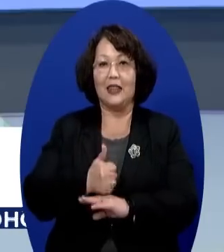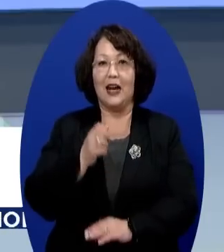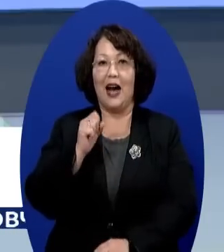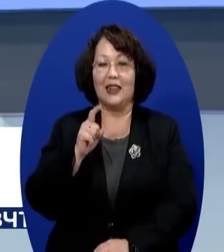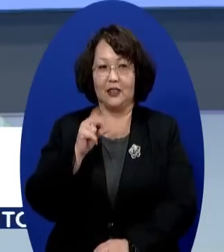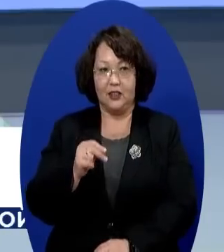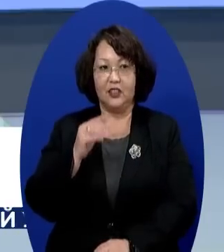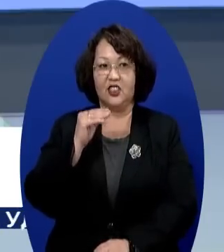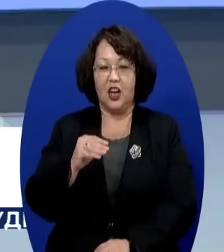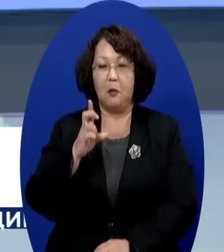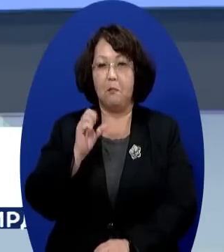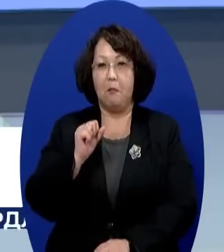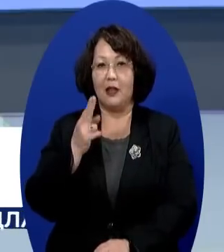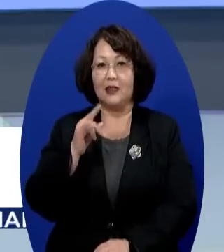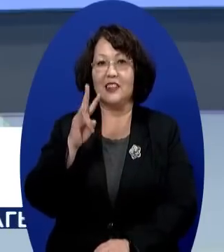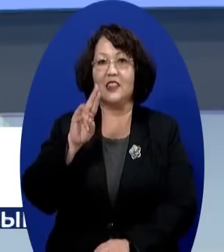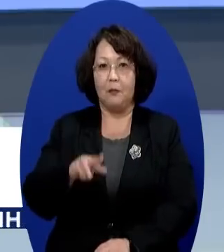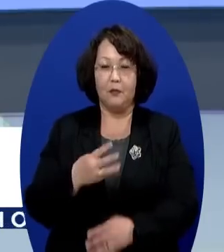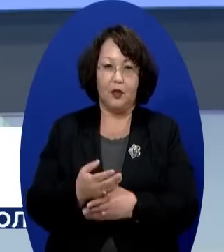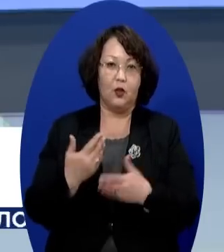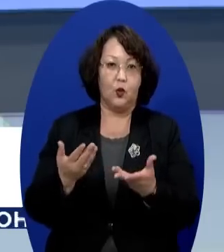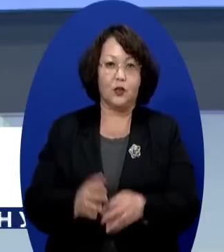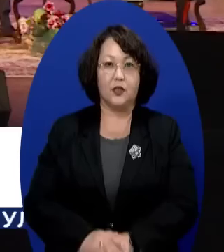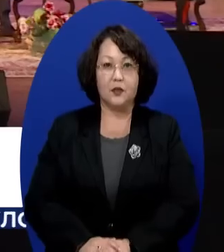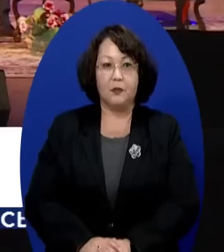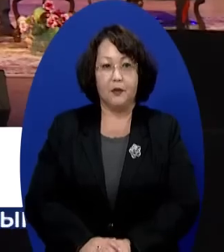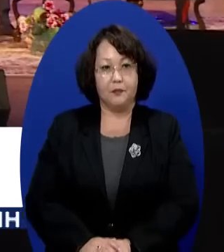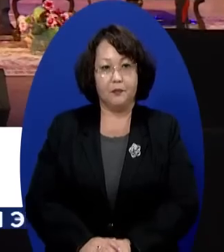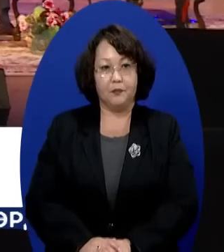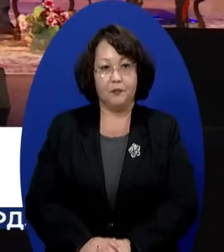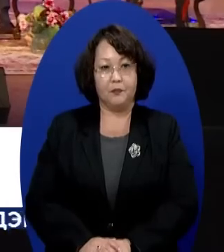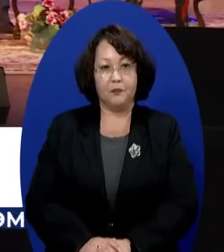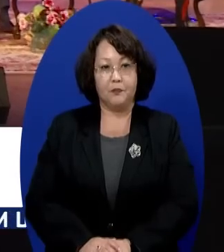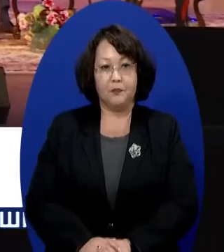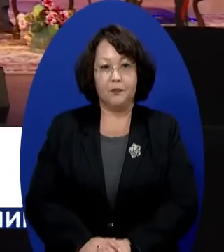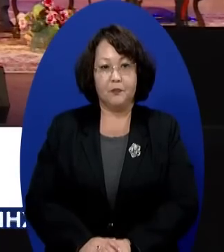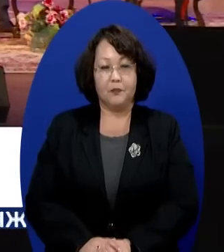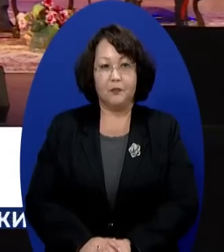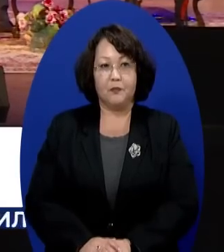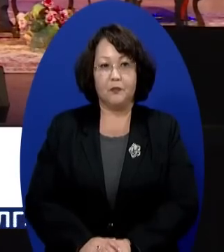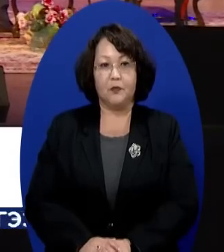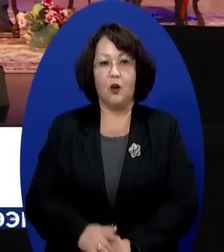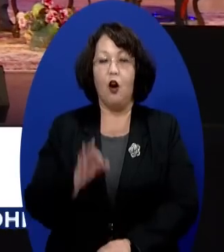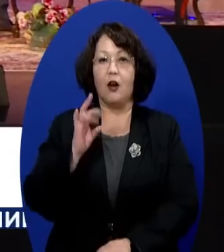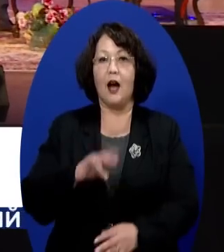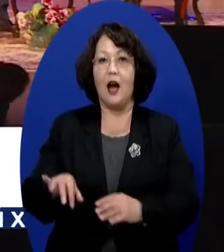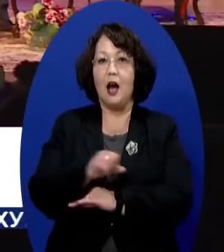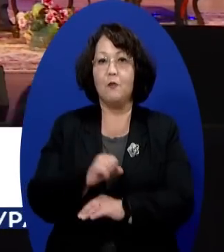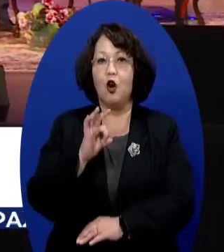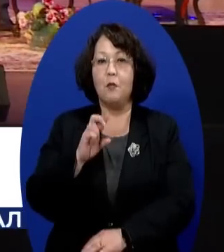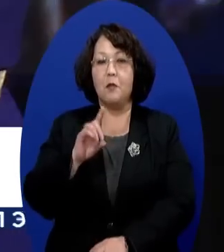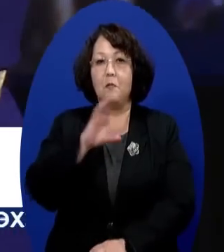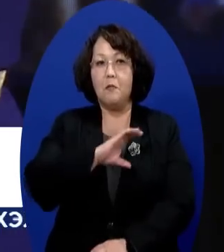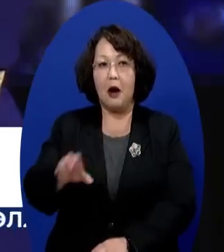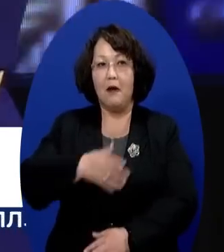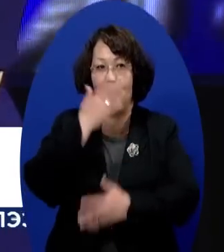Жамсран Доржийн Балдан Ням хүртжээ. Орхон аймгийн онцгой айлын газрын 90